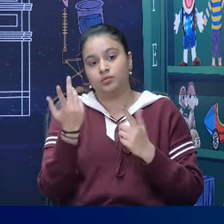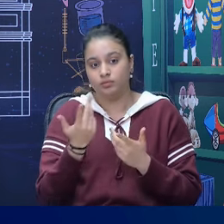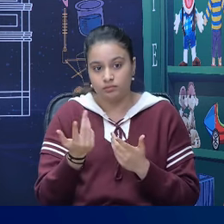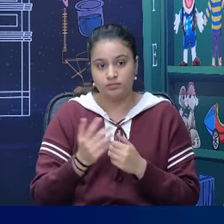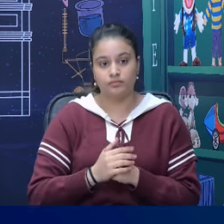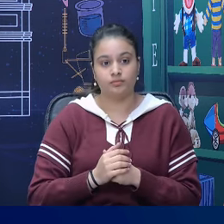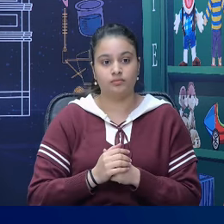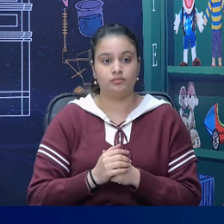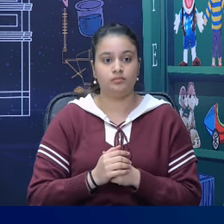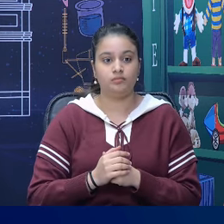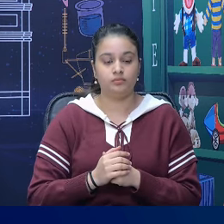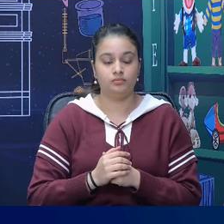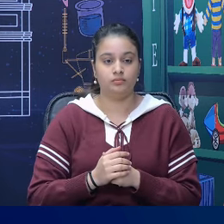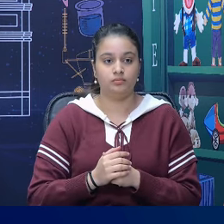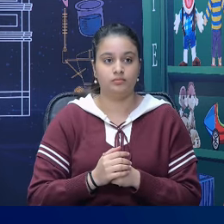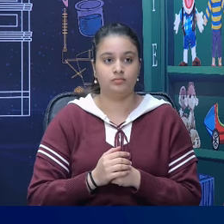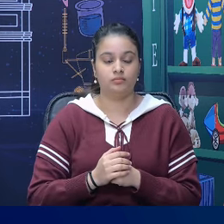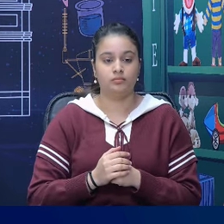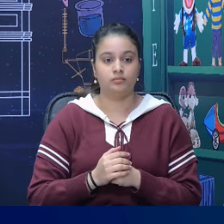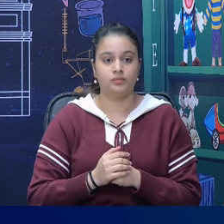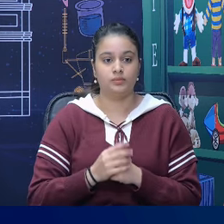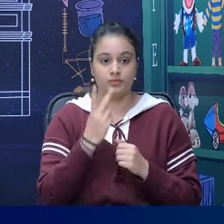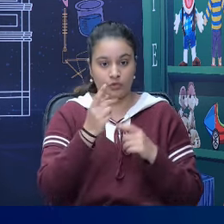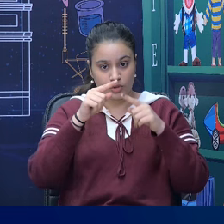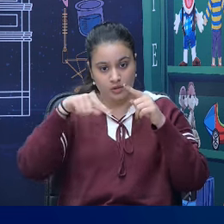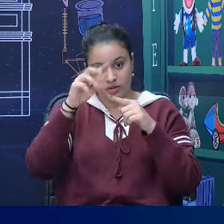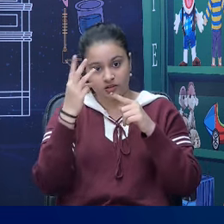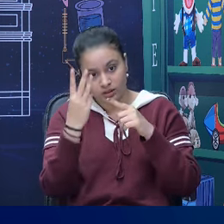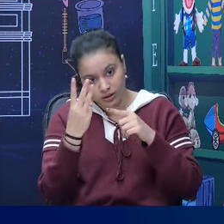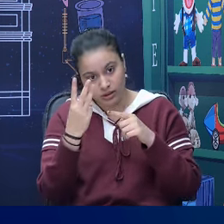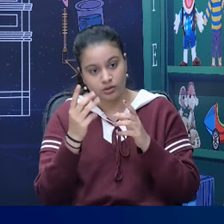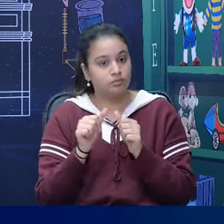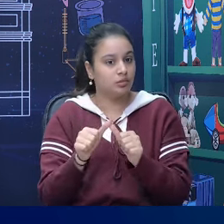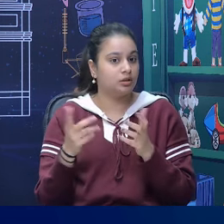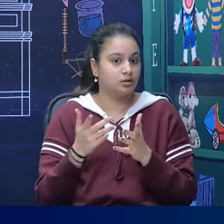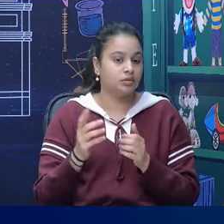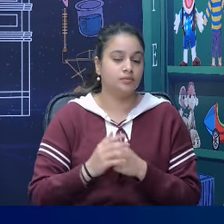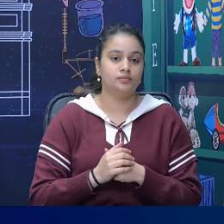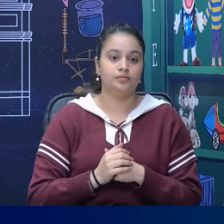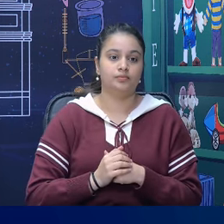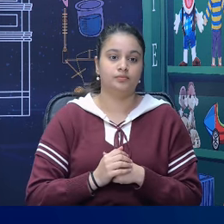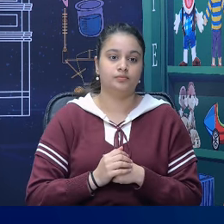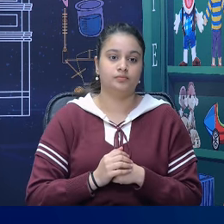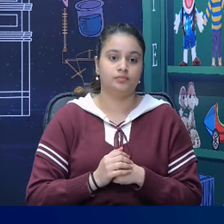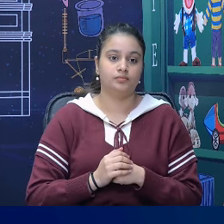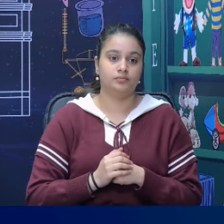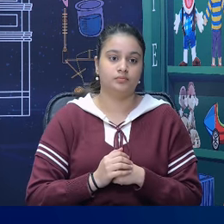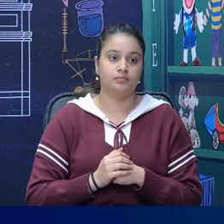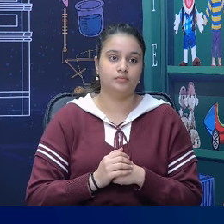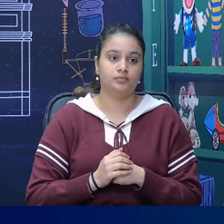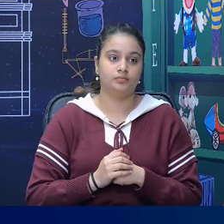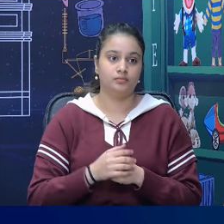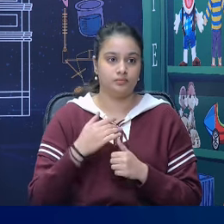है ट की पावर ी ले रहे हैं तो उसका हल किया है आपने सिक्स बोला और मैम इस तरह की जो हम